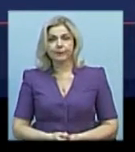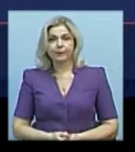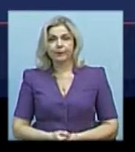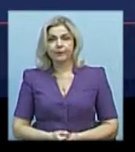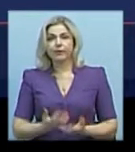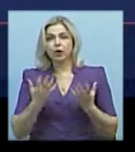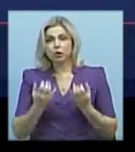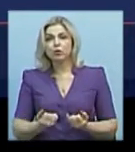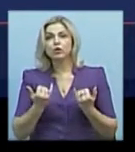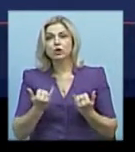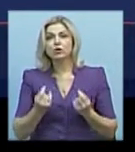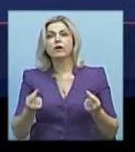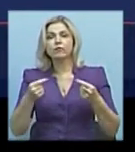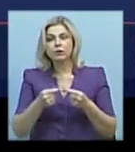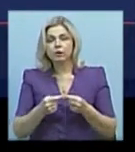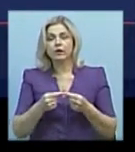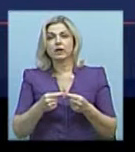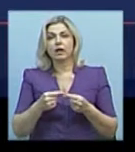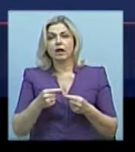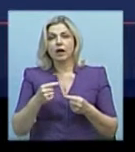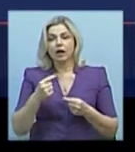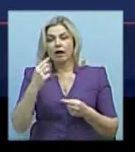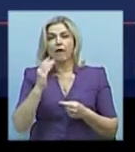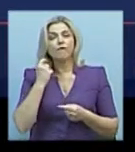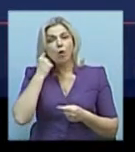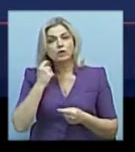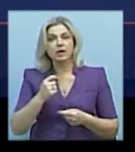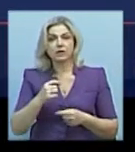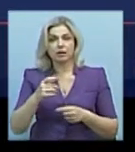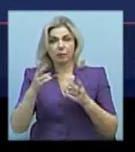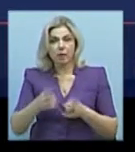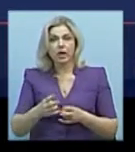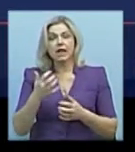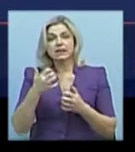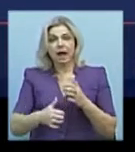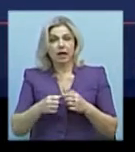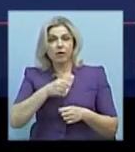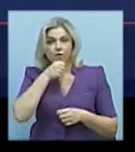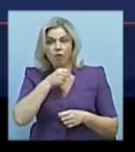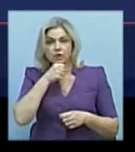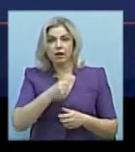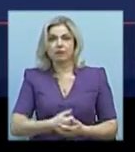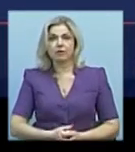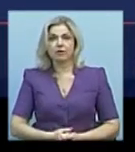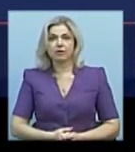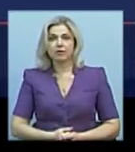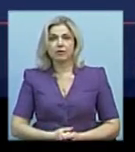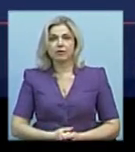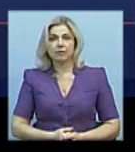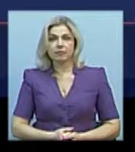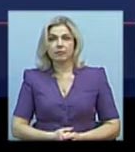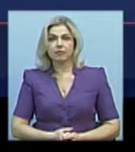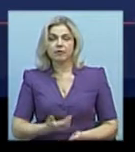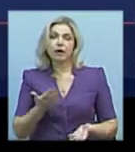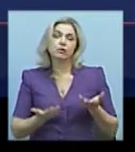Зараз ще встановлюють особу, вік потерпілого. Відомо тільки, що це чоловік середнього віку. І чи